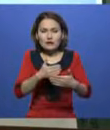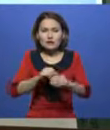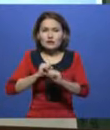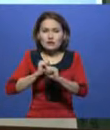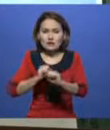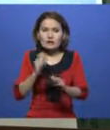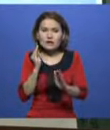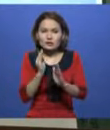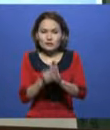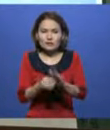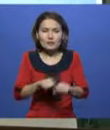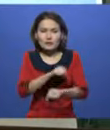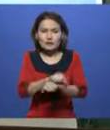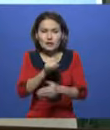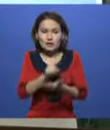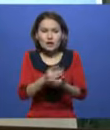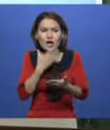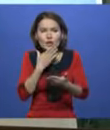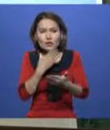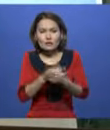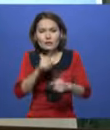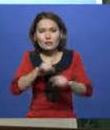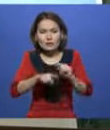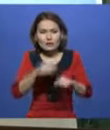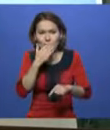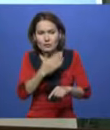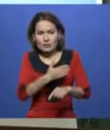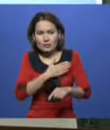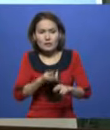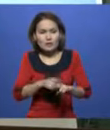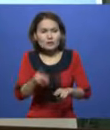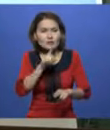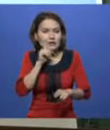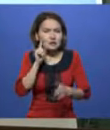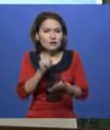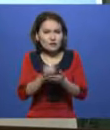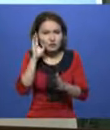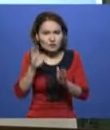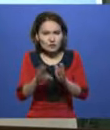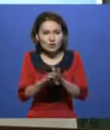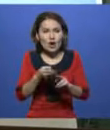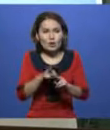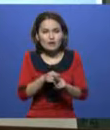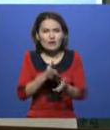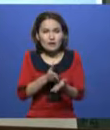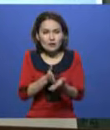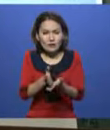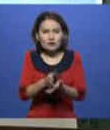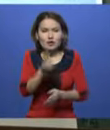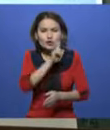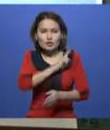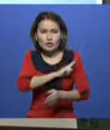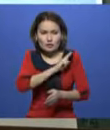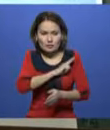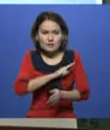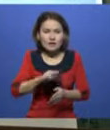отансүйгіштікке, патриоттық сезімді оятуға арналған іс-шаралар және де бұл бағыттағы жұмыстар барлық аудан,